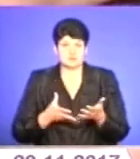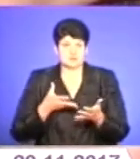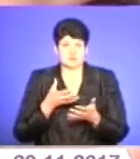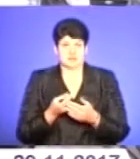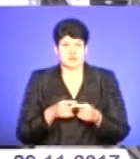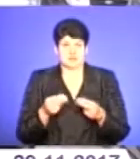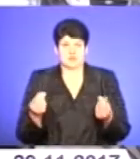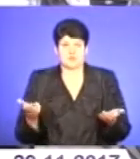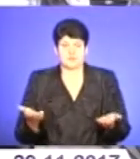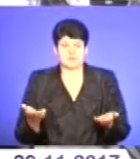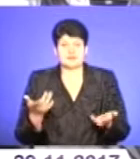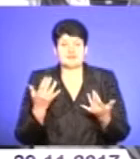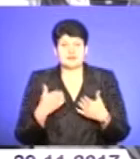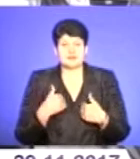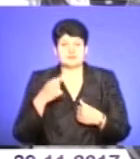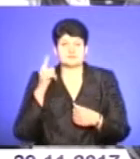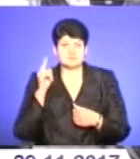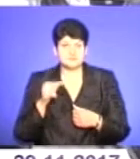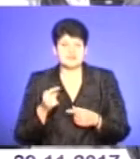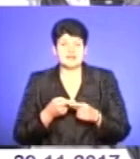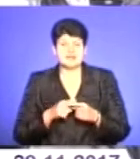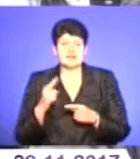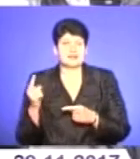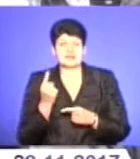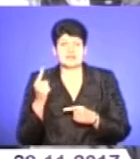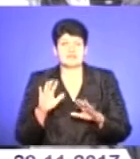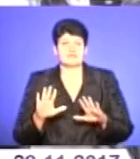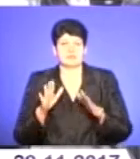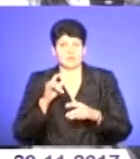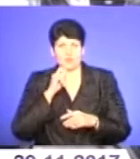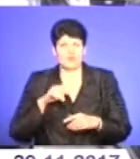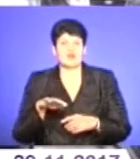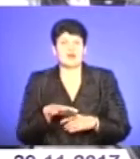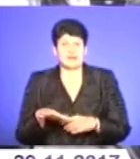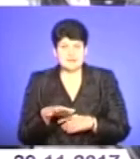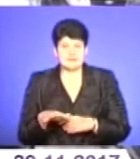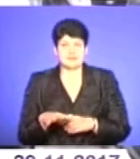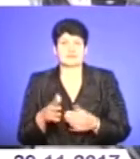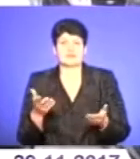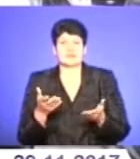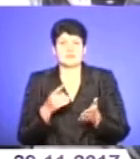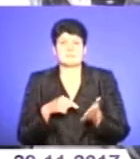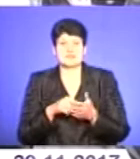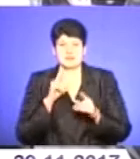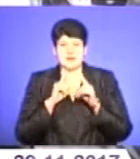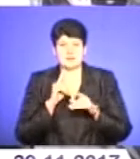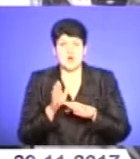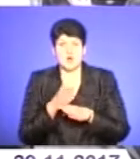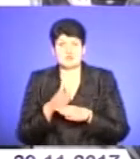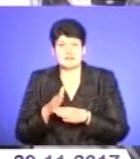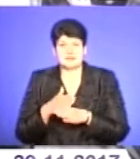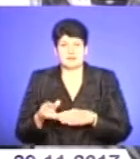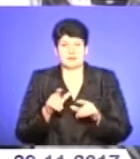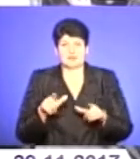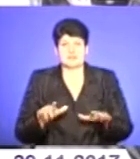такі кошти. Наскільки мені відомо, це, напевно, що єдиний випадок в Україні, який міська рада розділила людей за